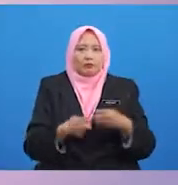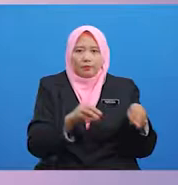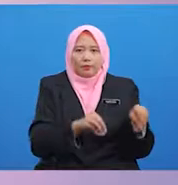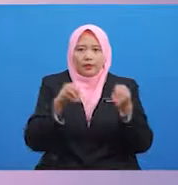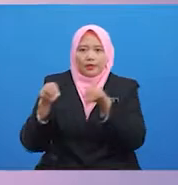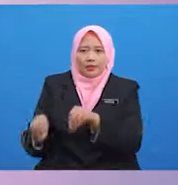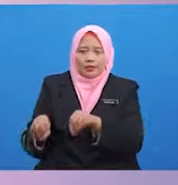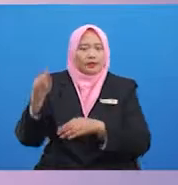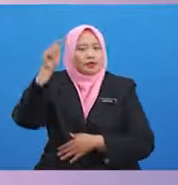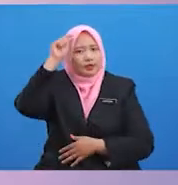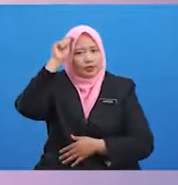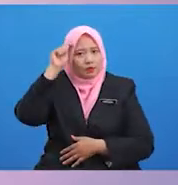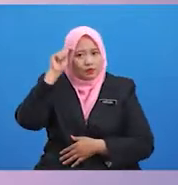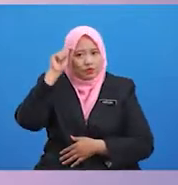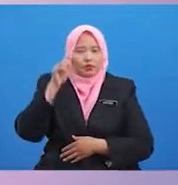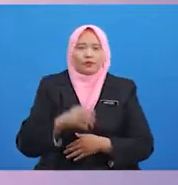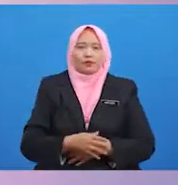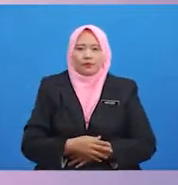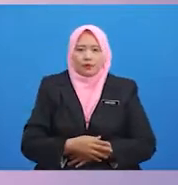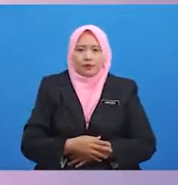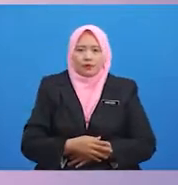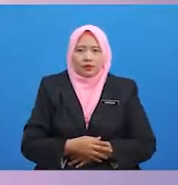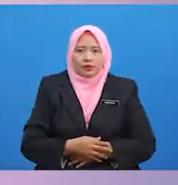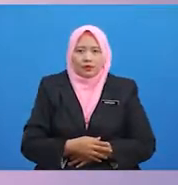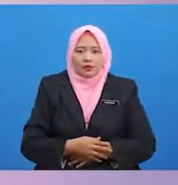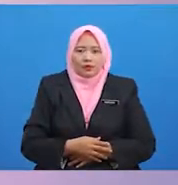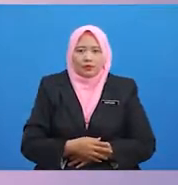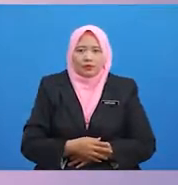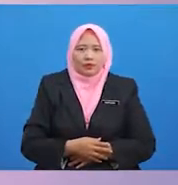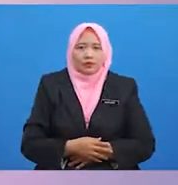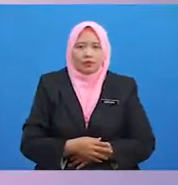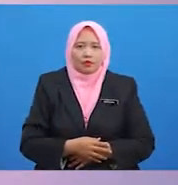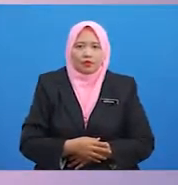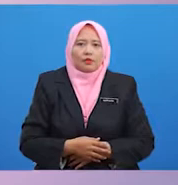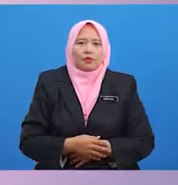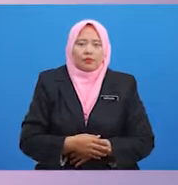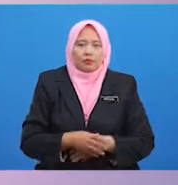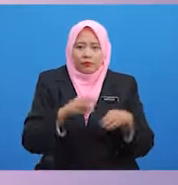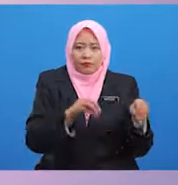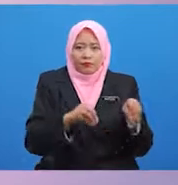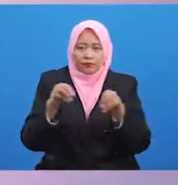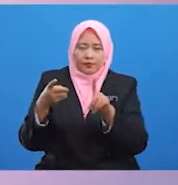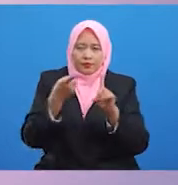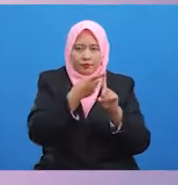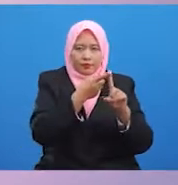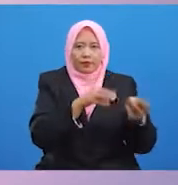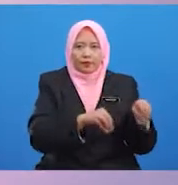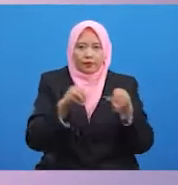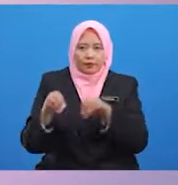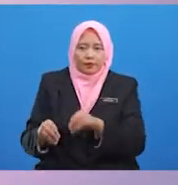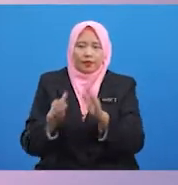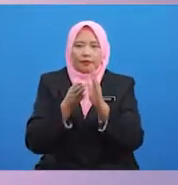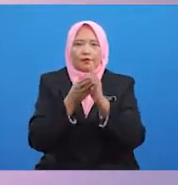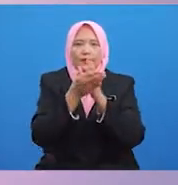Murid-murid, pemindahan teknologi ini melibatkan pemindahan kemahiran,